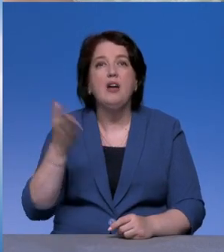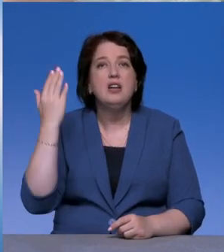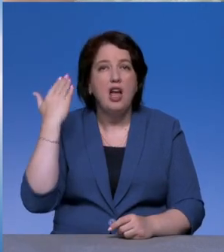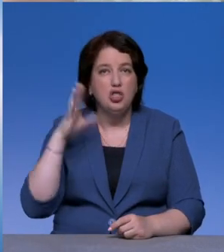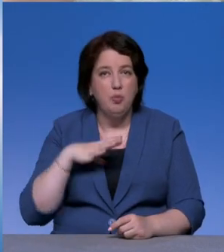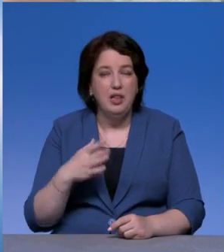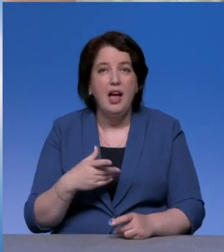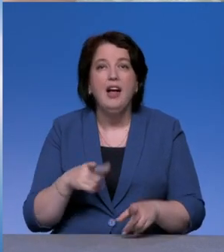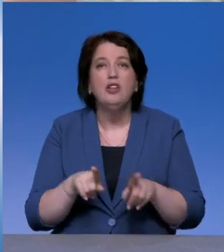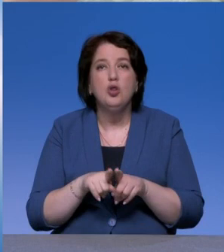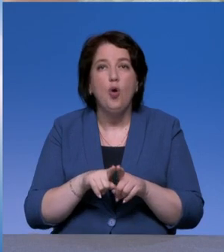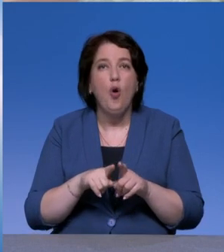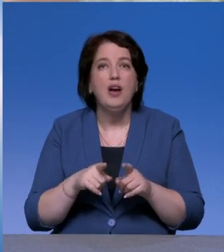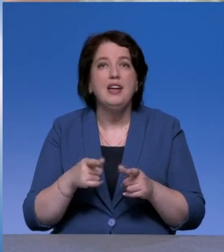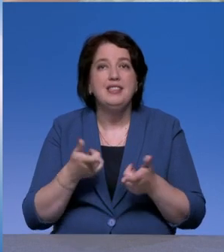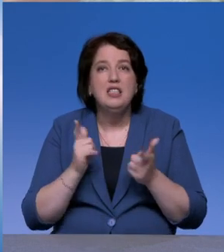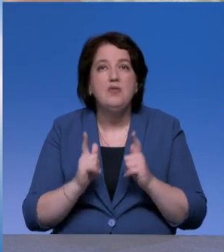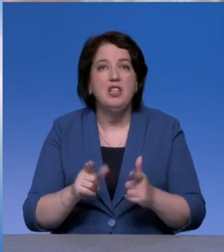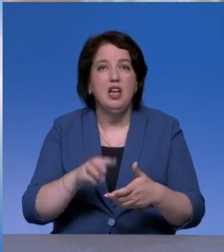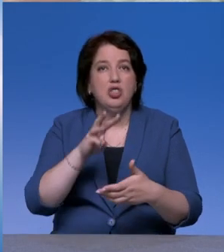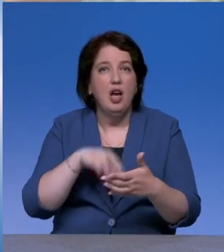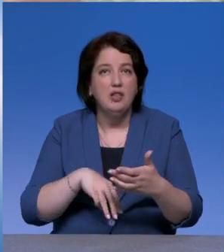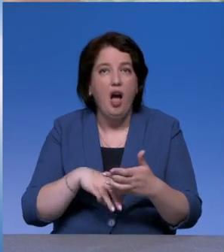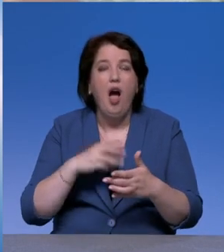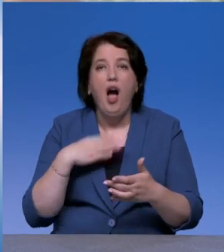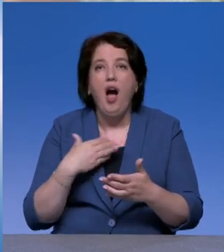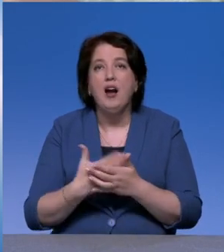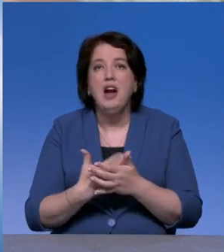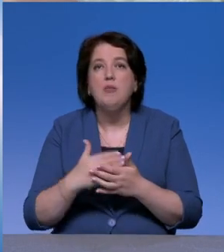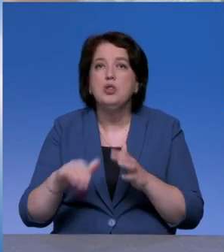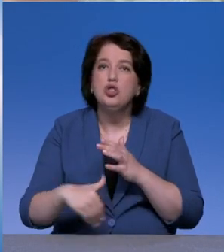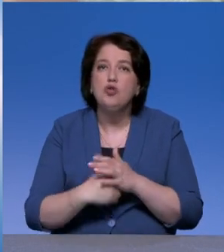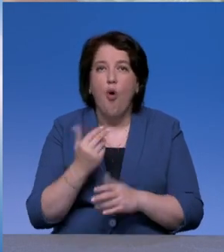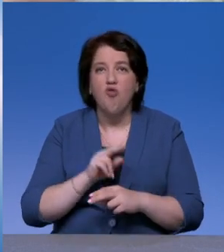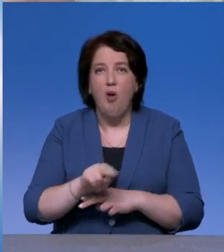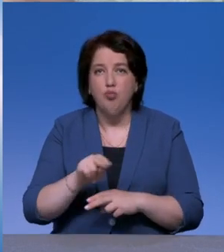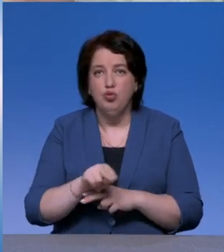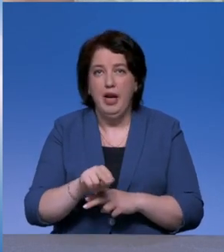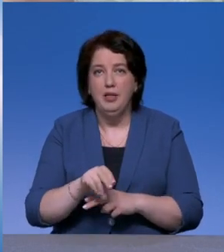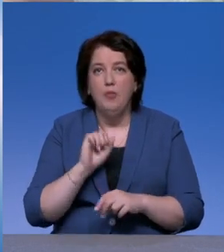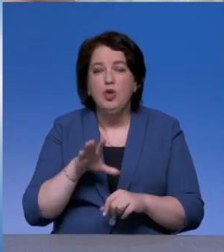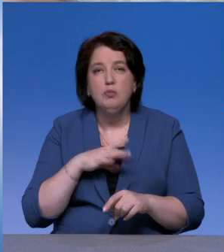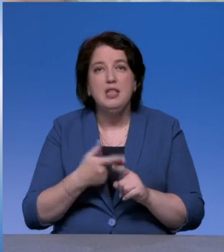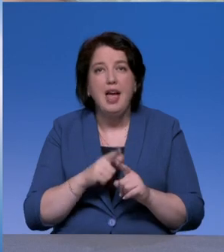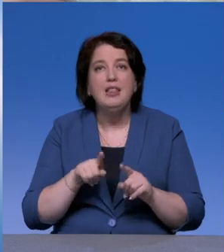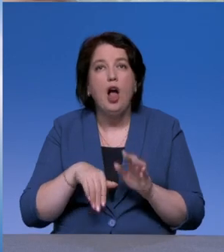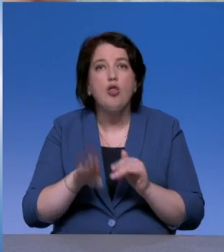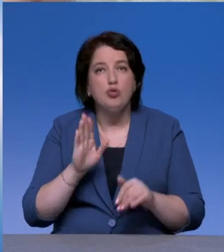вот действительно не штрафовать, а переобучать. Вот такой метод. Может быть, более действенный. В обязательном